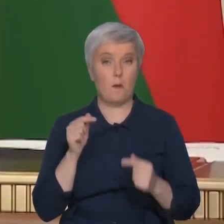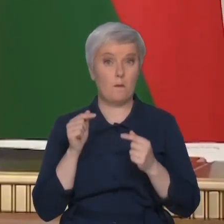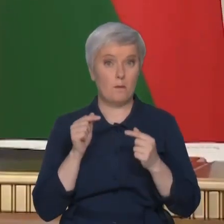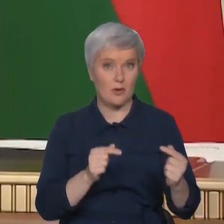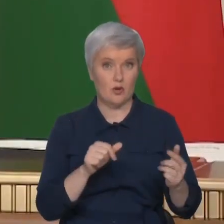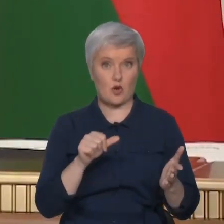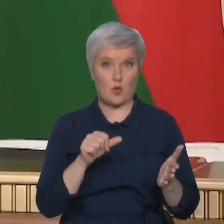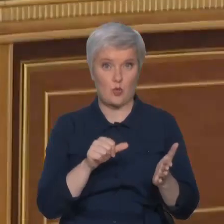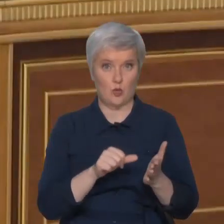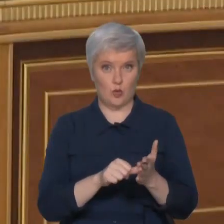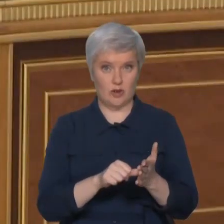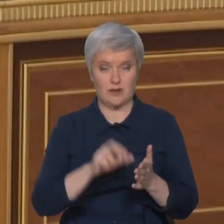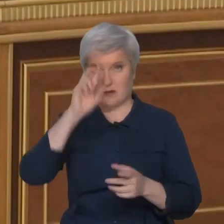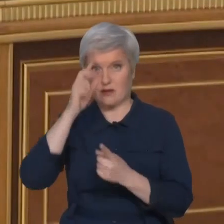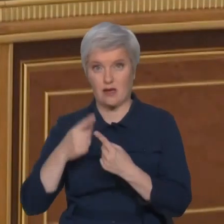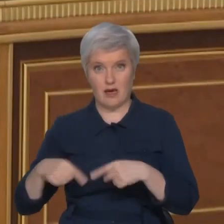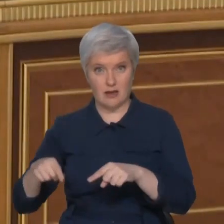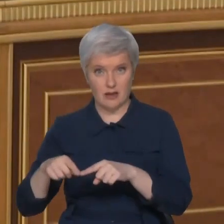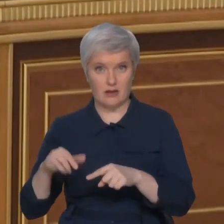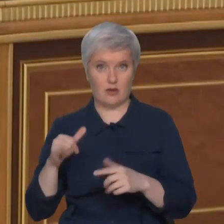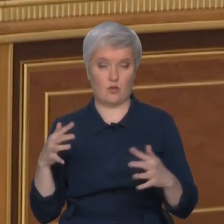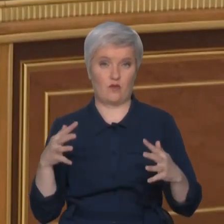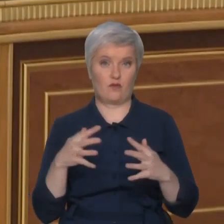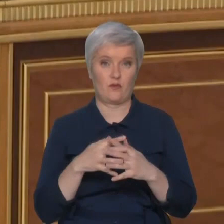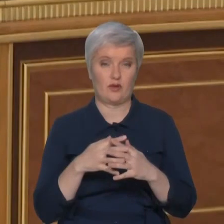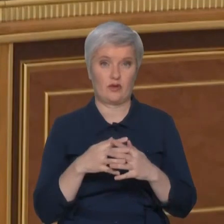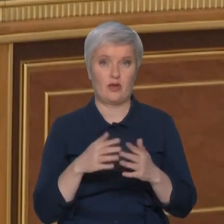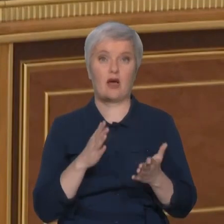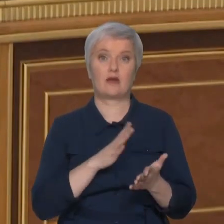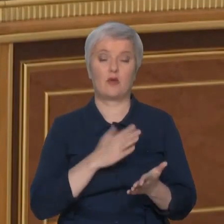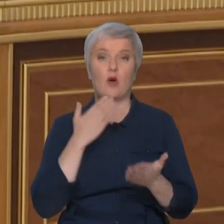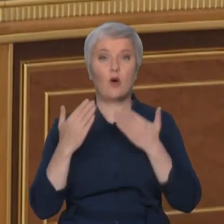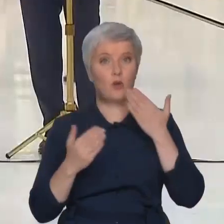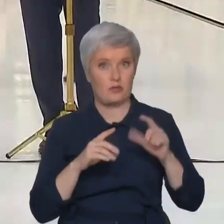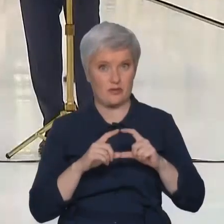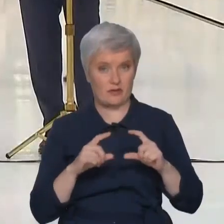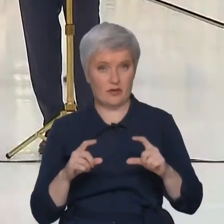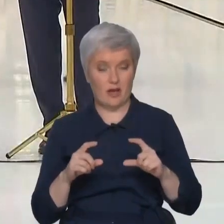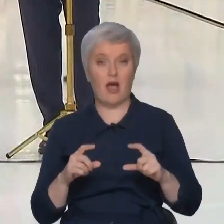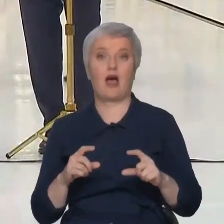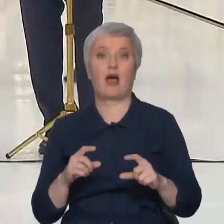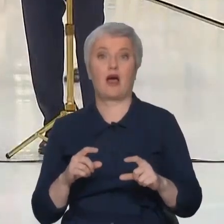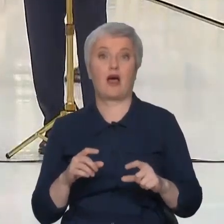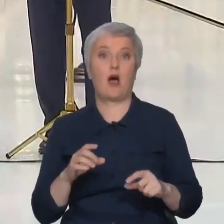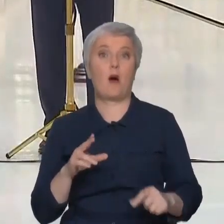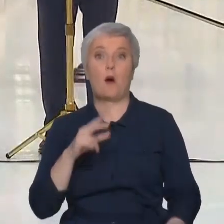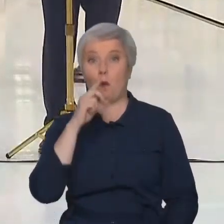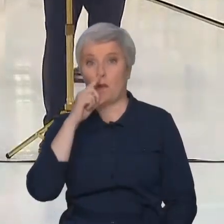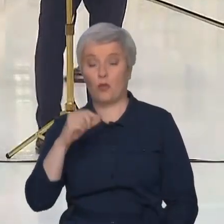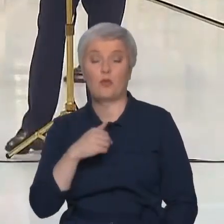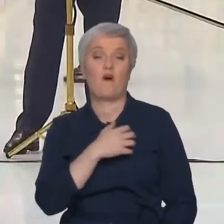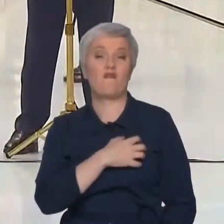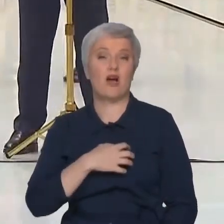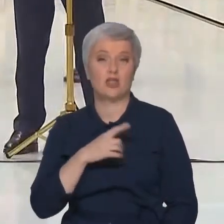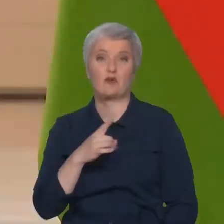війні. Це дані дослідження, яке у березні здійснила організація Чатменхаус. Путіну ж важливо, щоб білоруси пішли у наступ